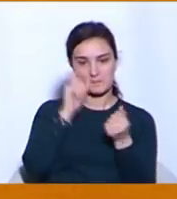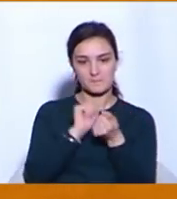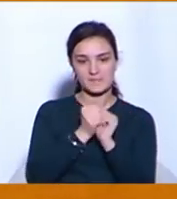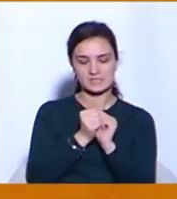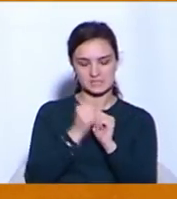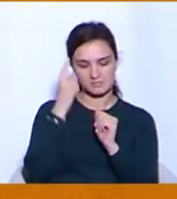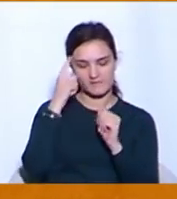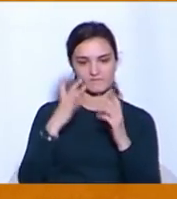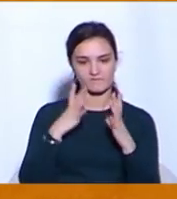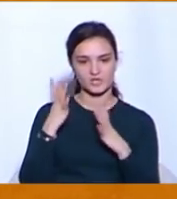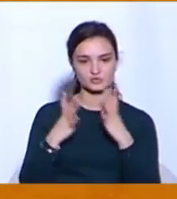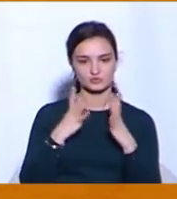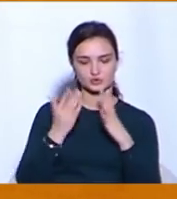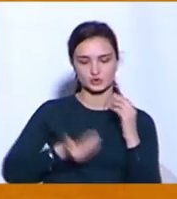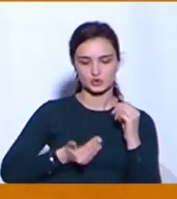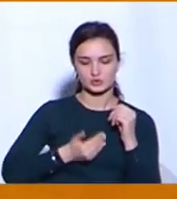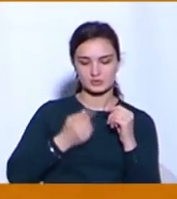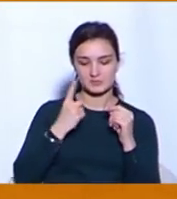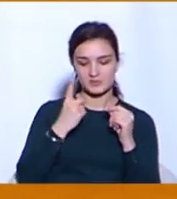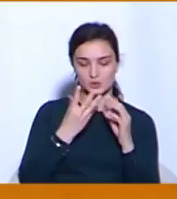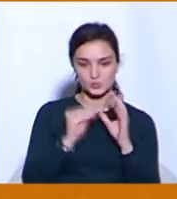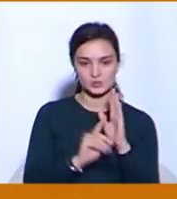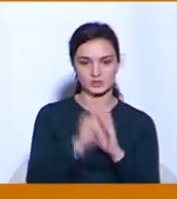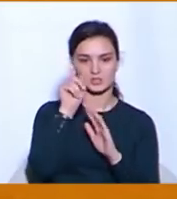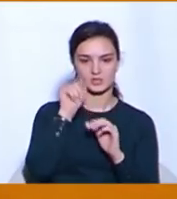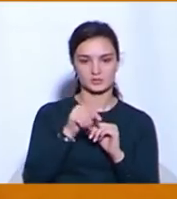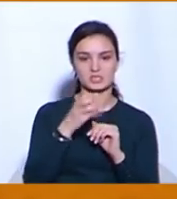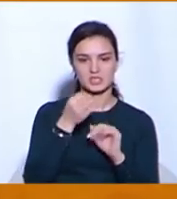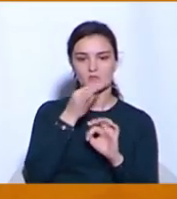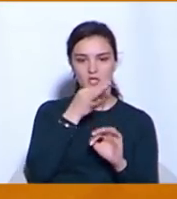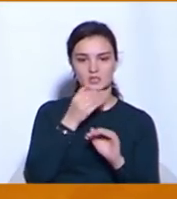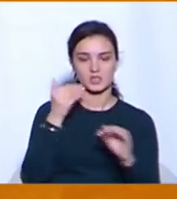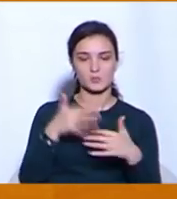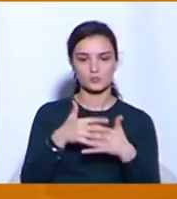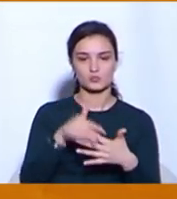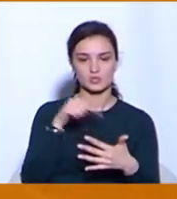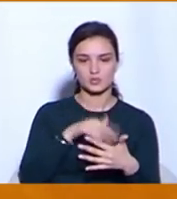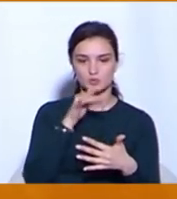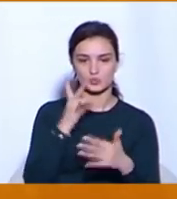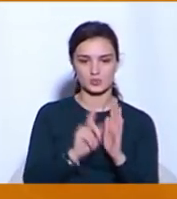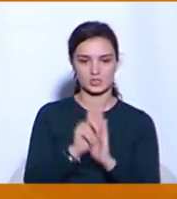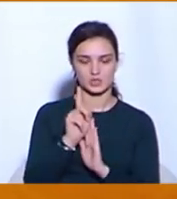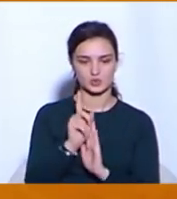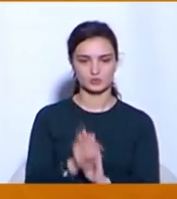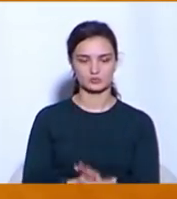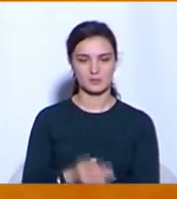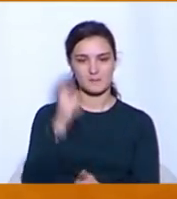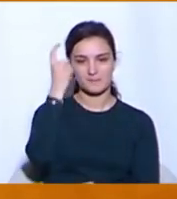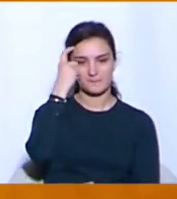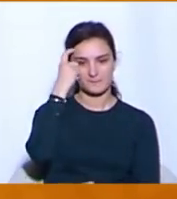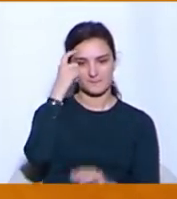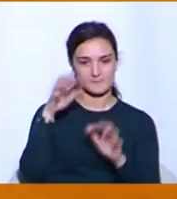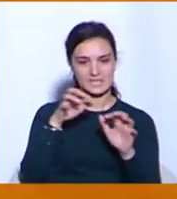მეხსიერების ვარჯიში სიცოცხლის პირველივე წუთებიდან და კიდევ უფრო ადრე მუცლად ყოფიდან უნდა დაიწყოთ.